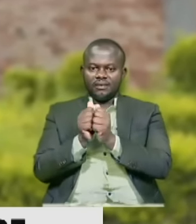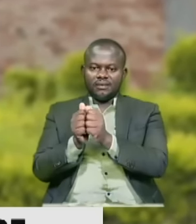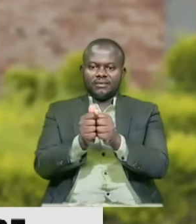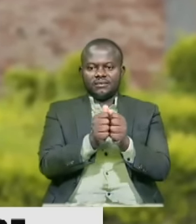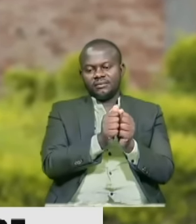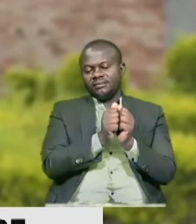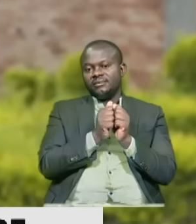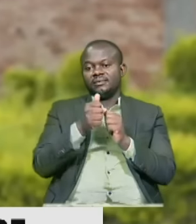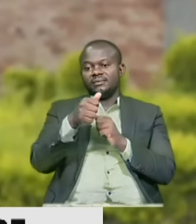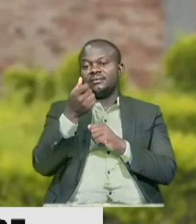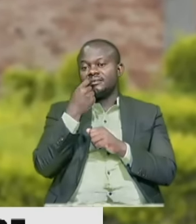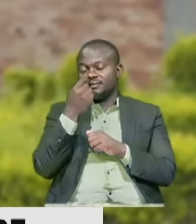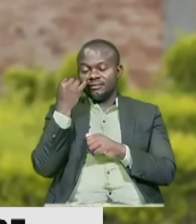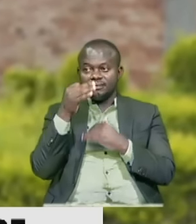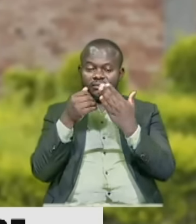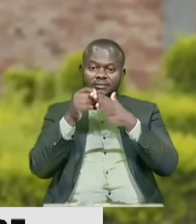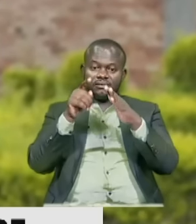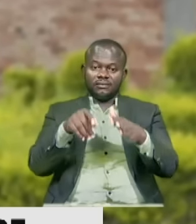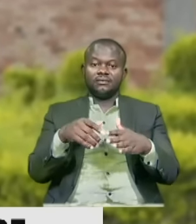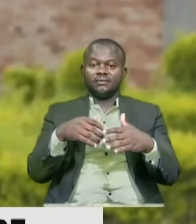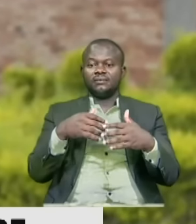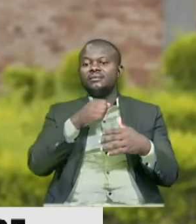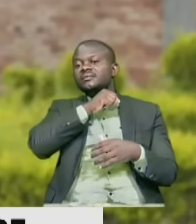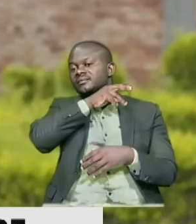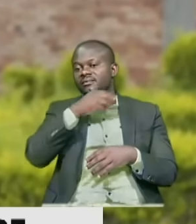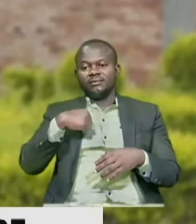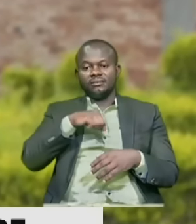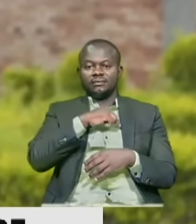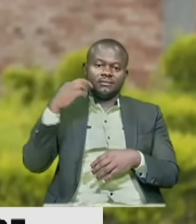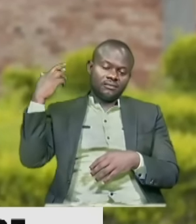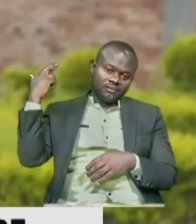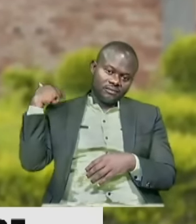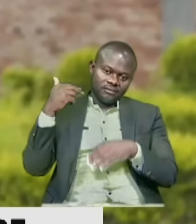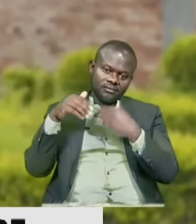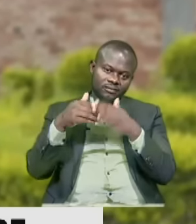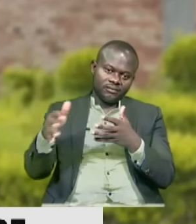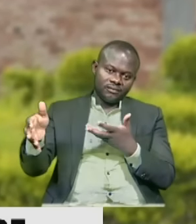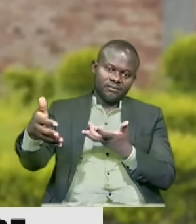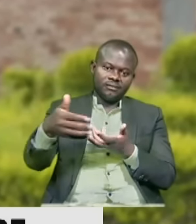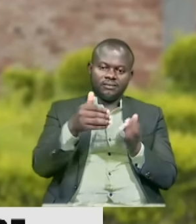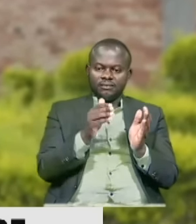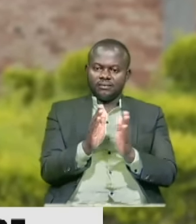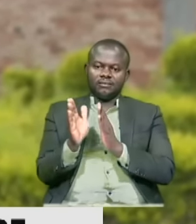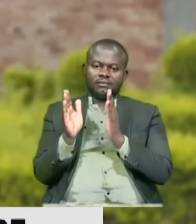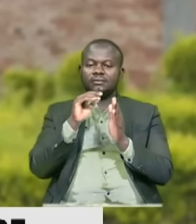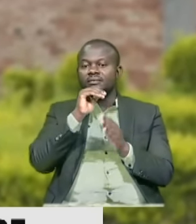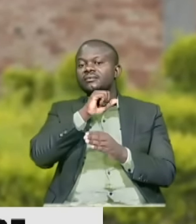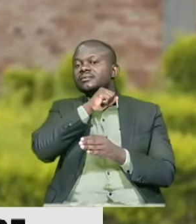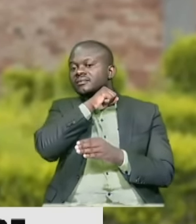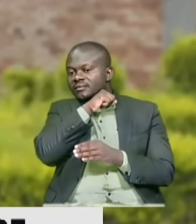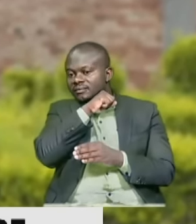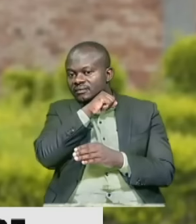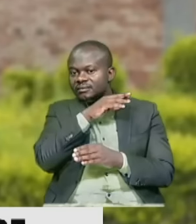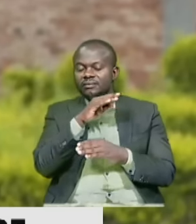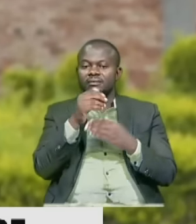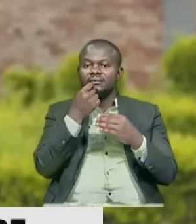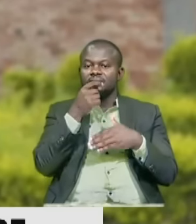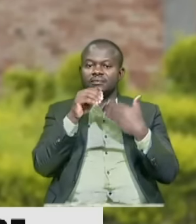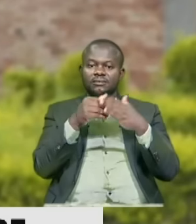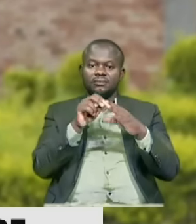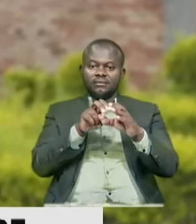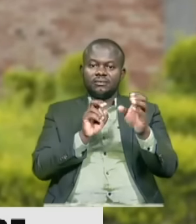Iyo miti rero yije mu bishingwe kwe dushinzwe kuyitunga gutunganya ibishingwe bibora n'ibitabora. Iyo miti